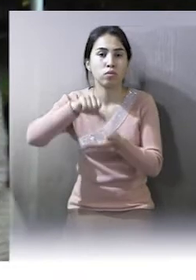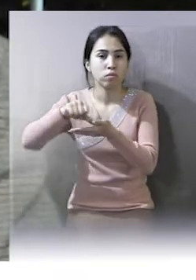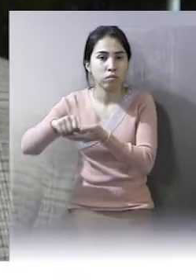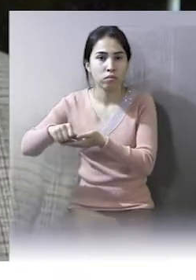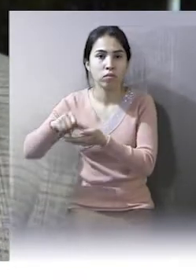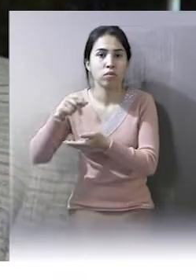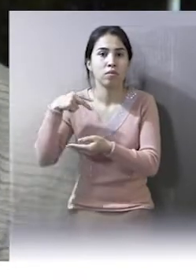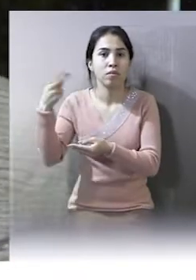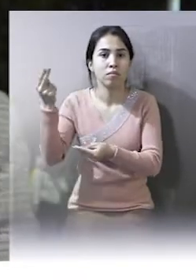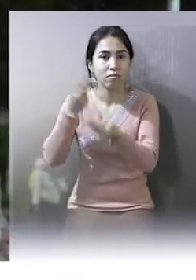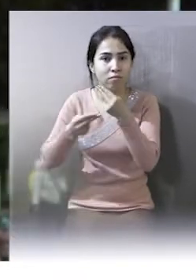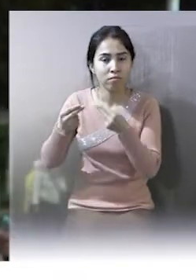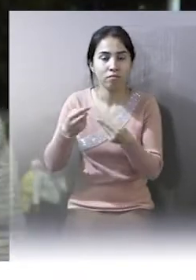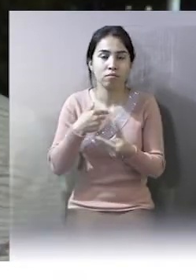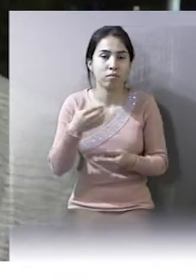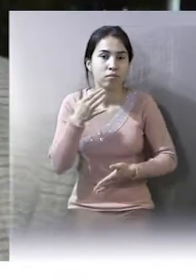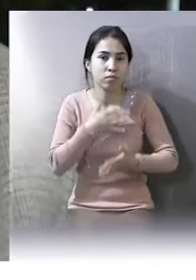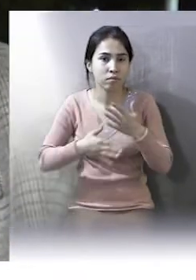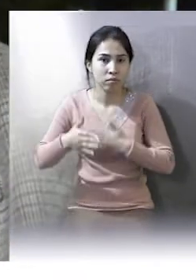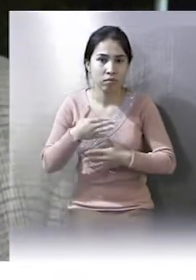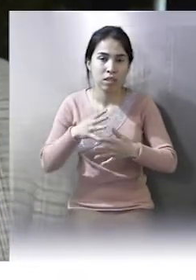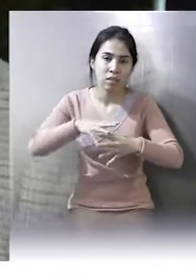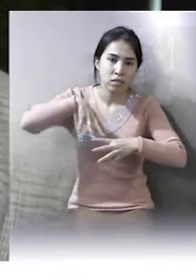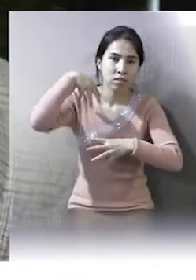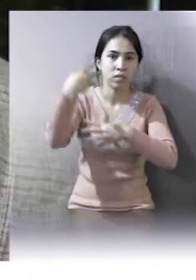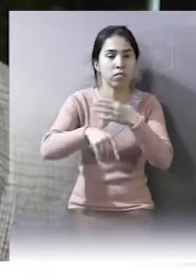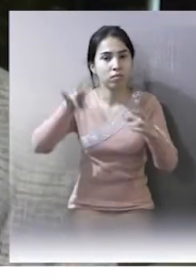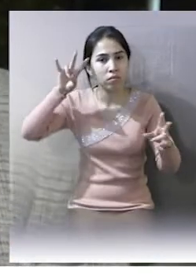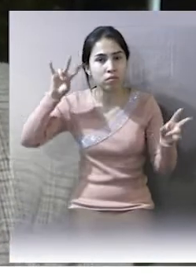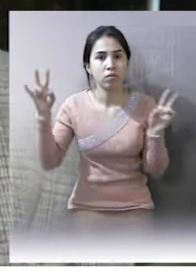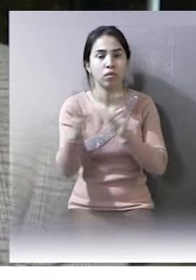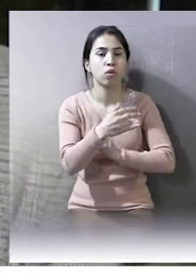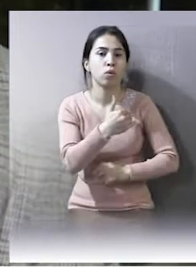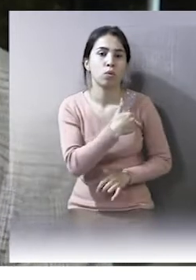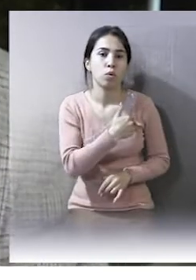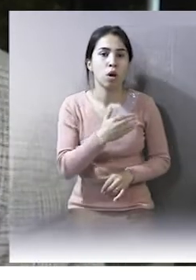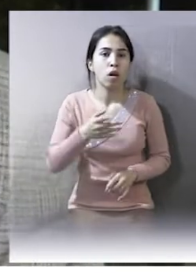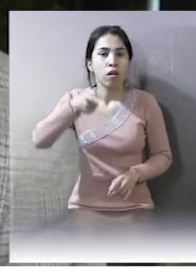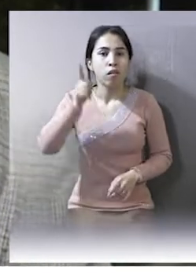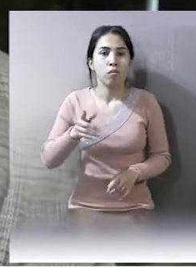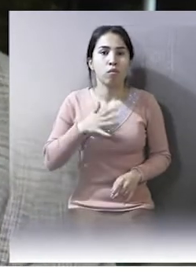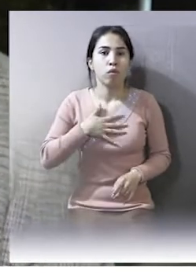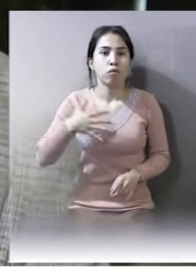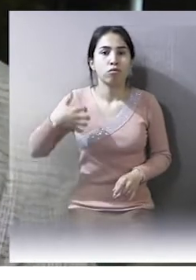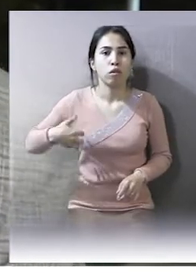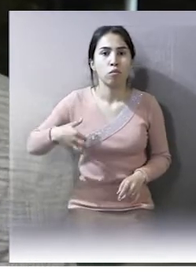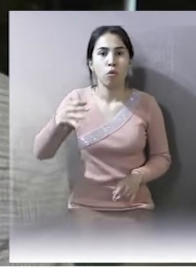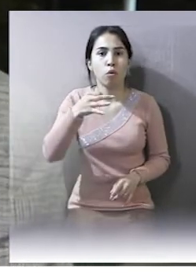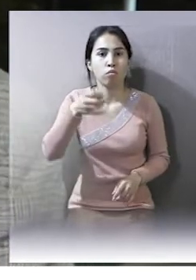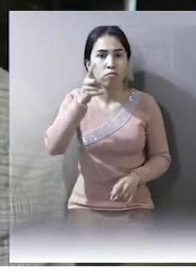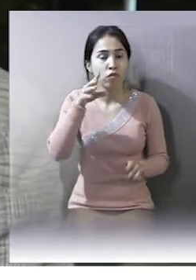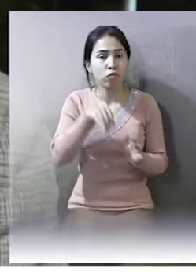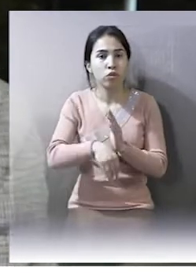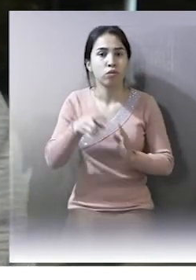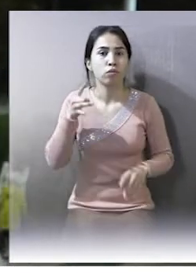қуаныш. Әлемнің үздік альбомына кірді осы жақында. Жалпы біздің облысқан емес, осы